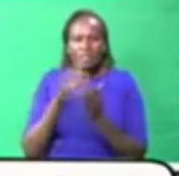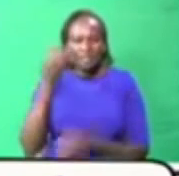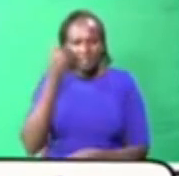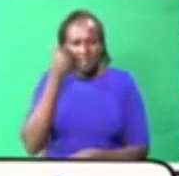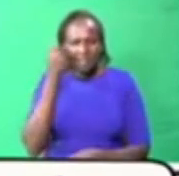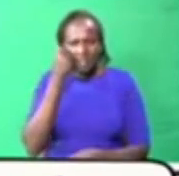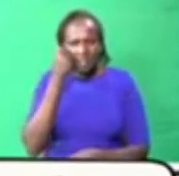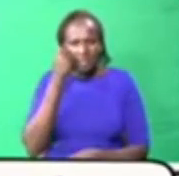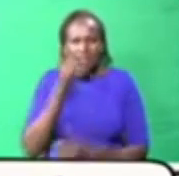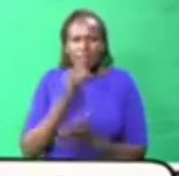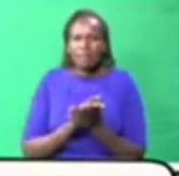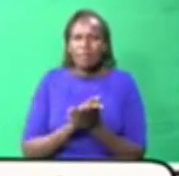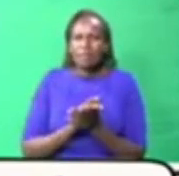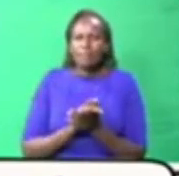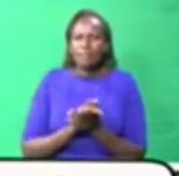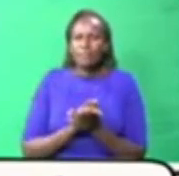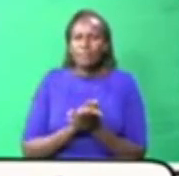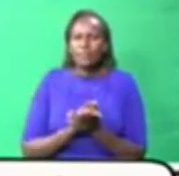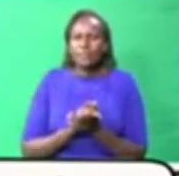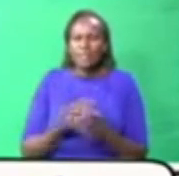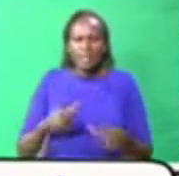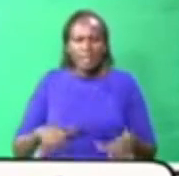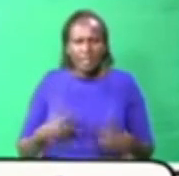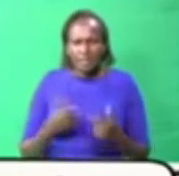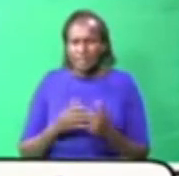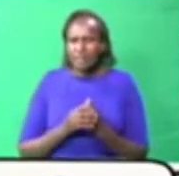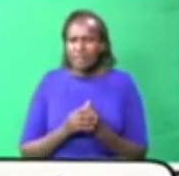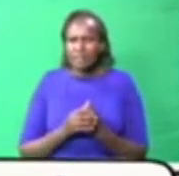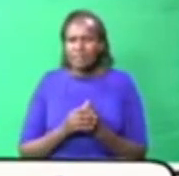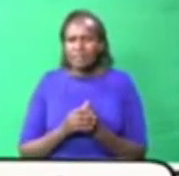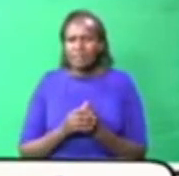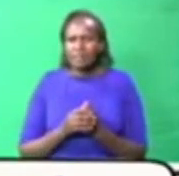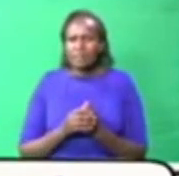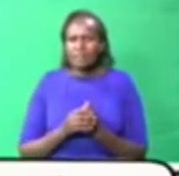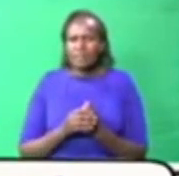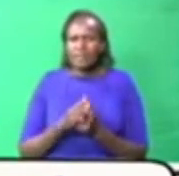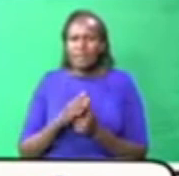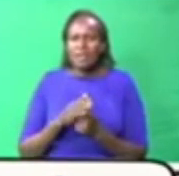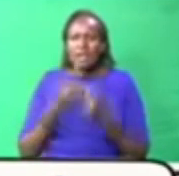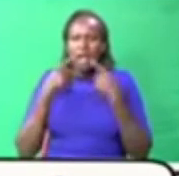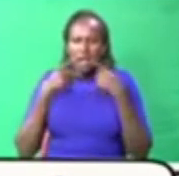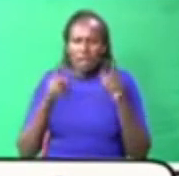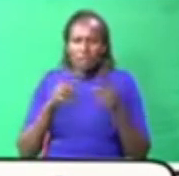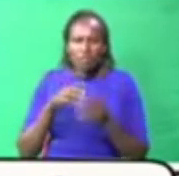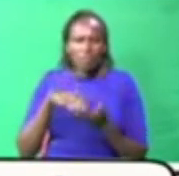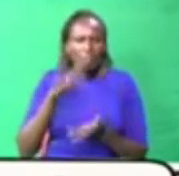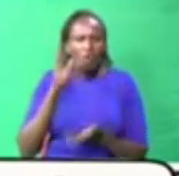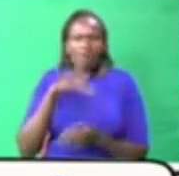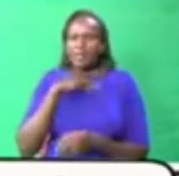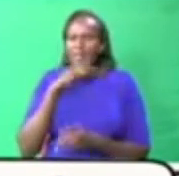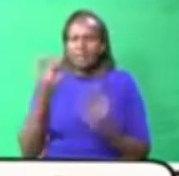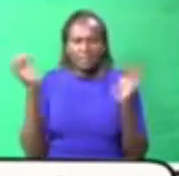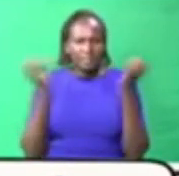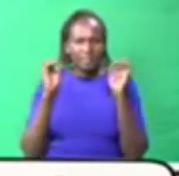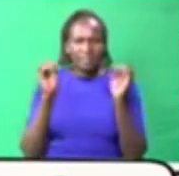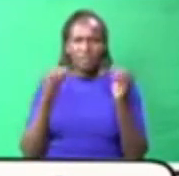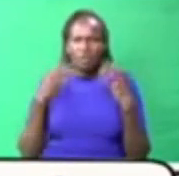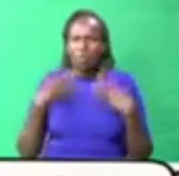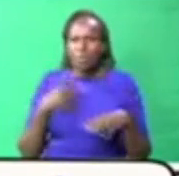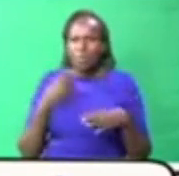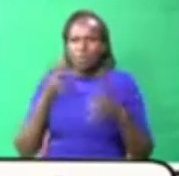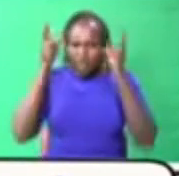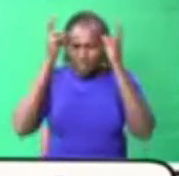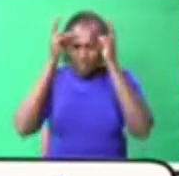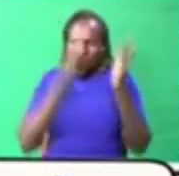maybe kwingine haijakuwa discovered. Let's declare that it is going to be curtailed. Na tutangaze there will be no more deaths. Those who the enemy has